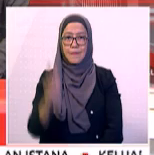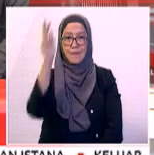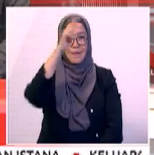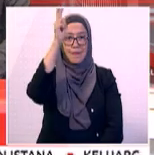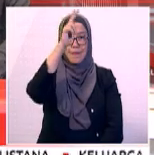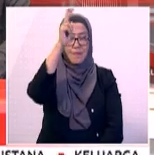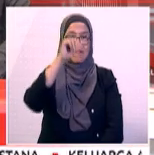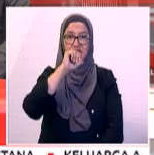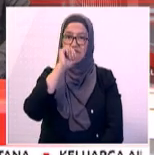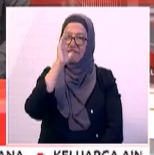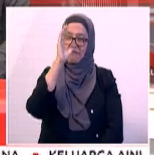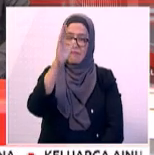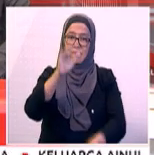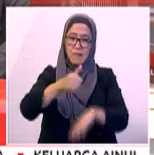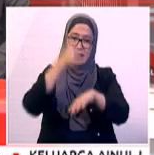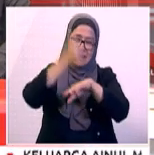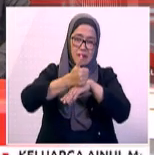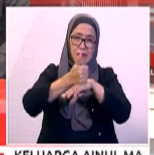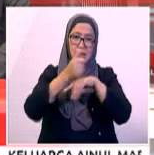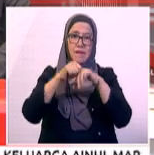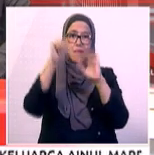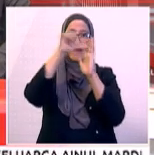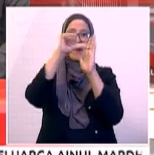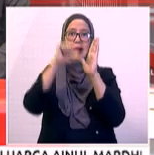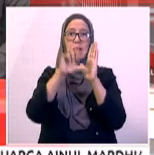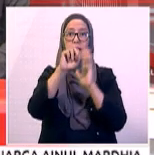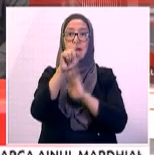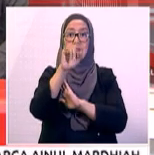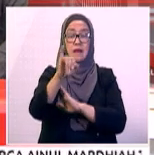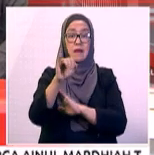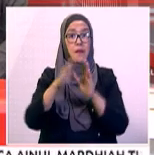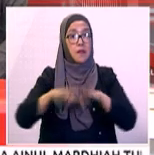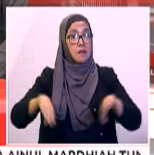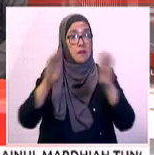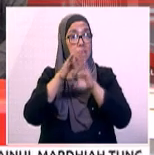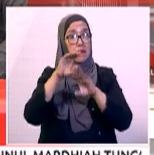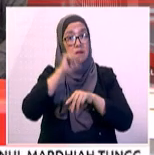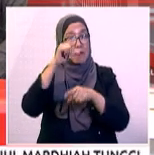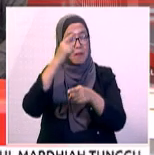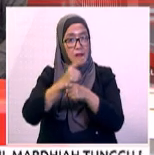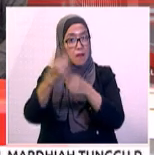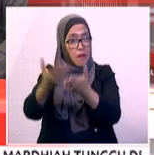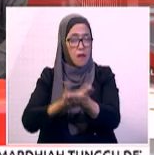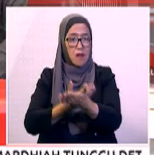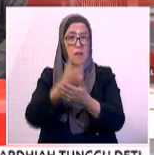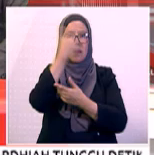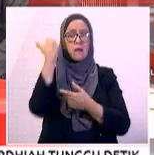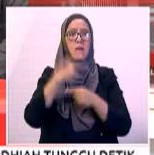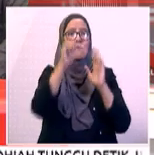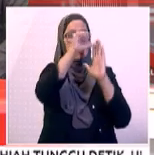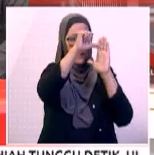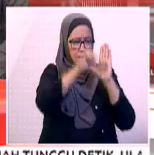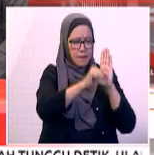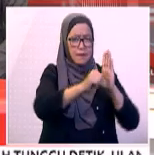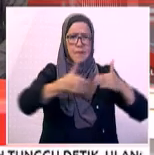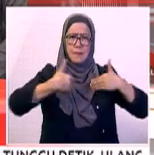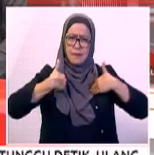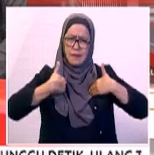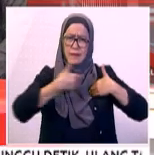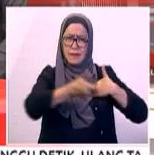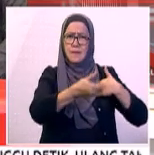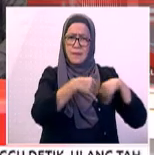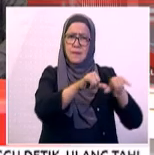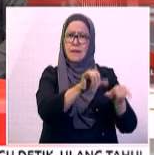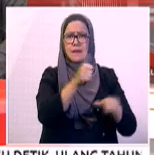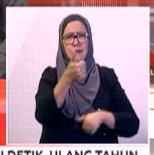Kerajaan tidak akan mewujudkan akta anti berita tidak benar yang baharu. Berikutan akta sedia ada sudah mencukupi. Jelas Timbalan Menteri di